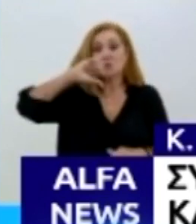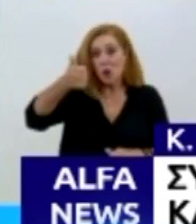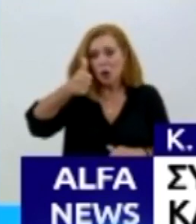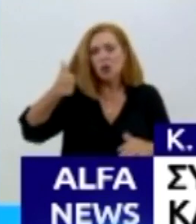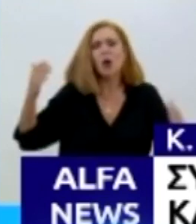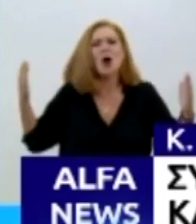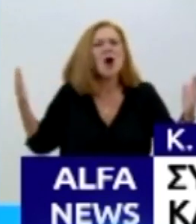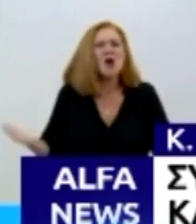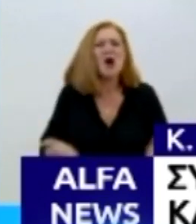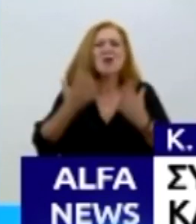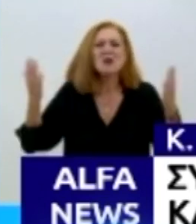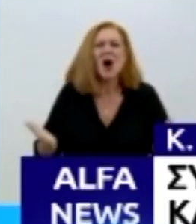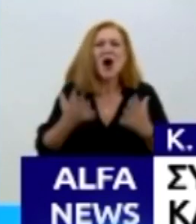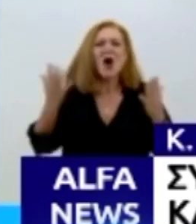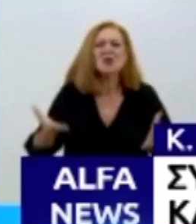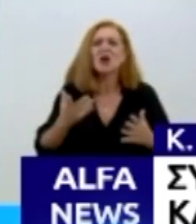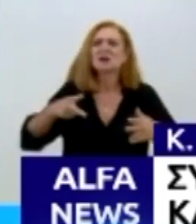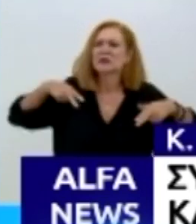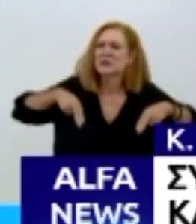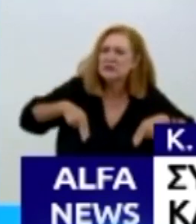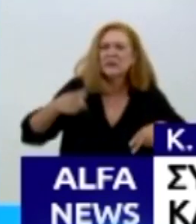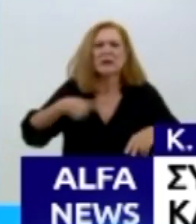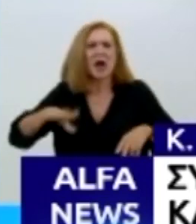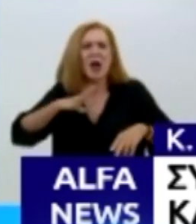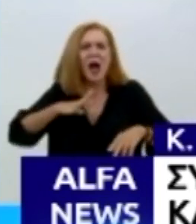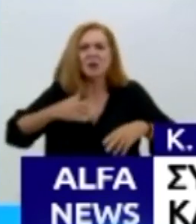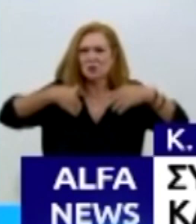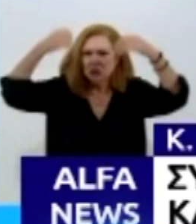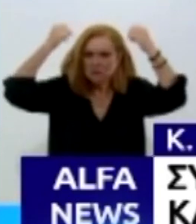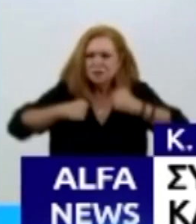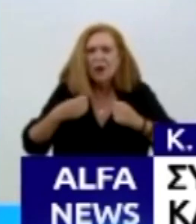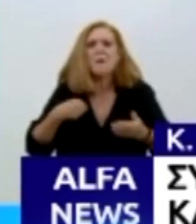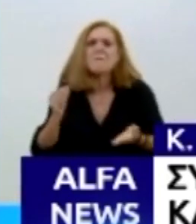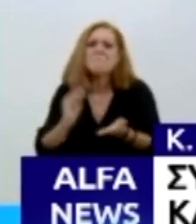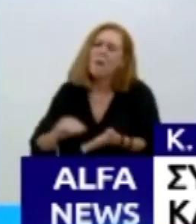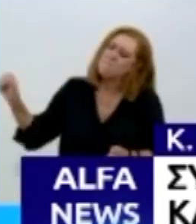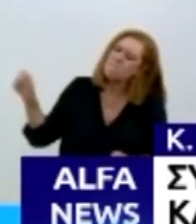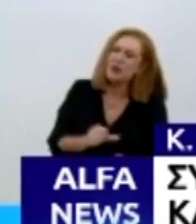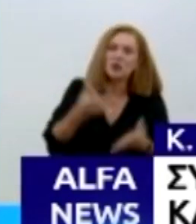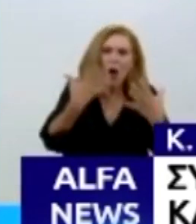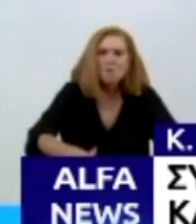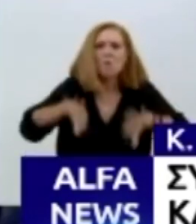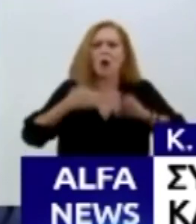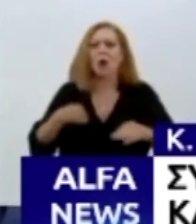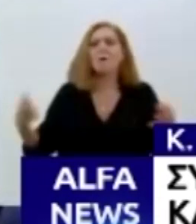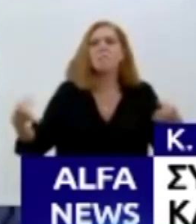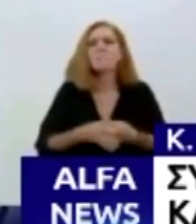ό,τι χάσαμε, πολιτεία και πολίτες, θα το ξαναχτίσουμε μαζί.